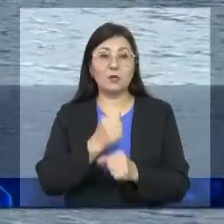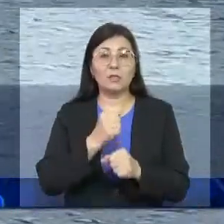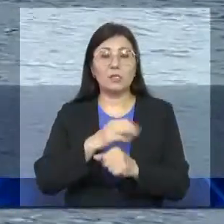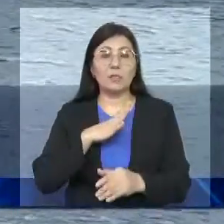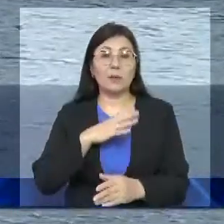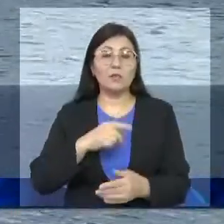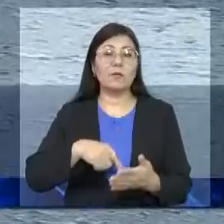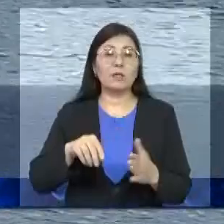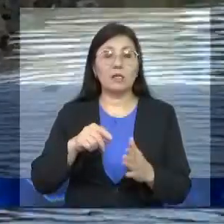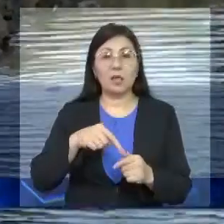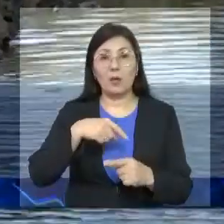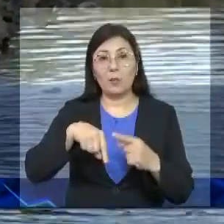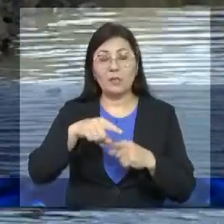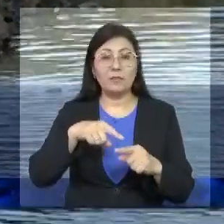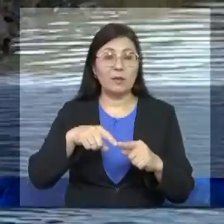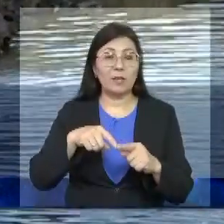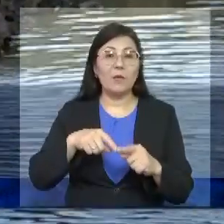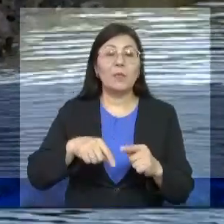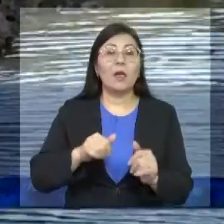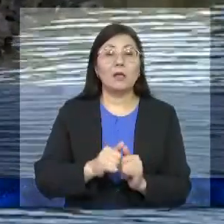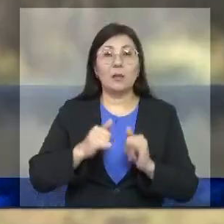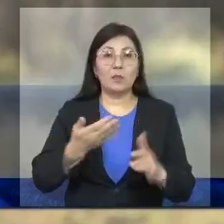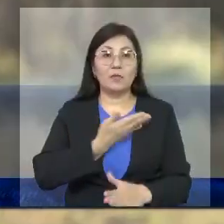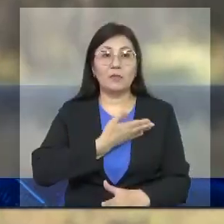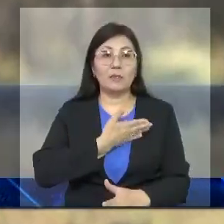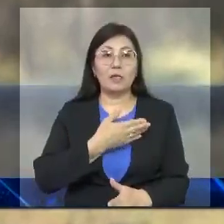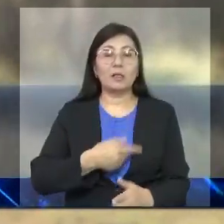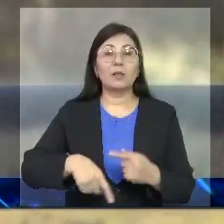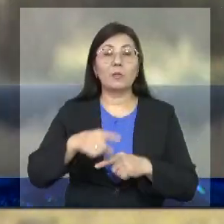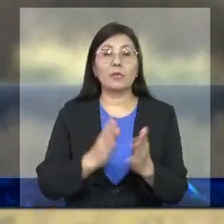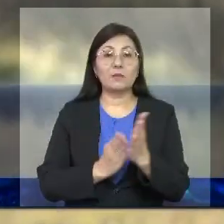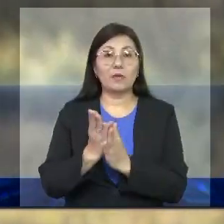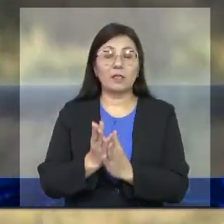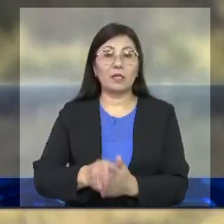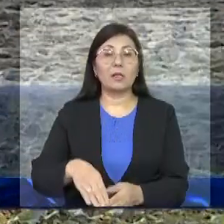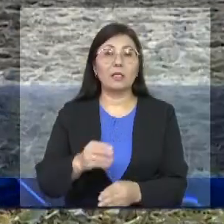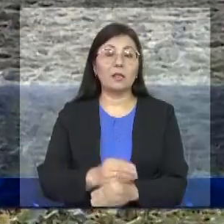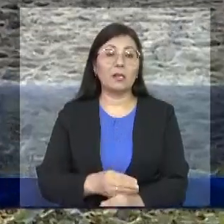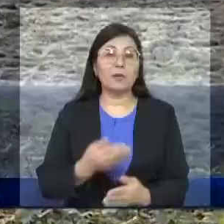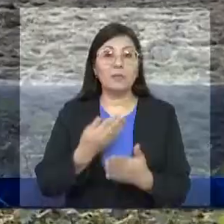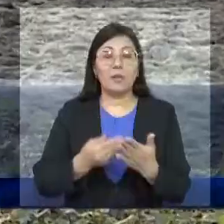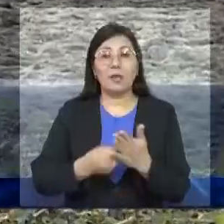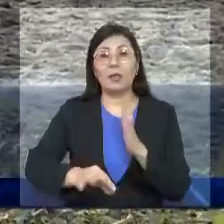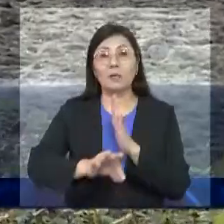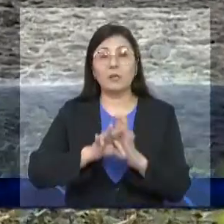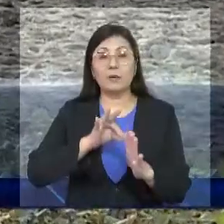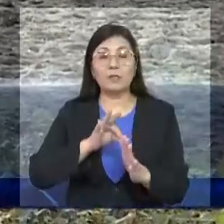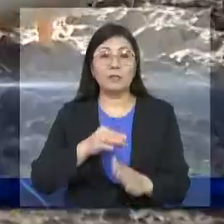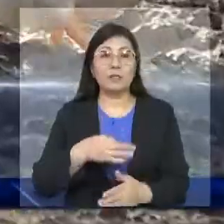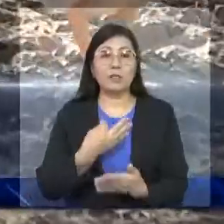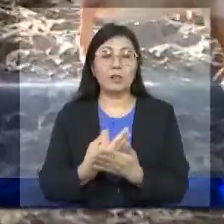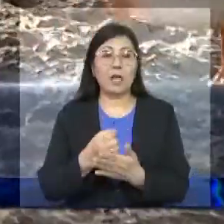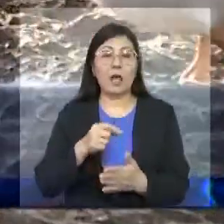ойын ауыл аманаты бағдарламасын естіген бойда бірден іске асырған. Бизнестегі бағытын білікті мамандардың кеңесімен таңдадым дейді ол. Ақылдаса